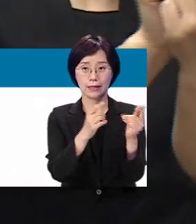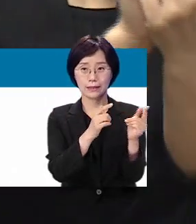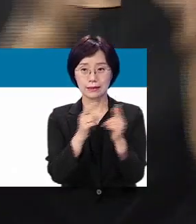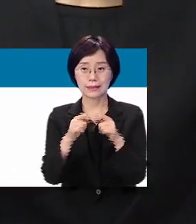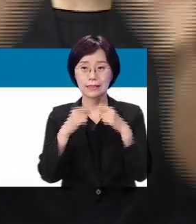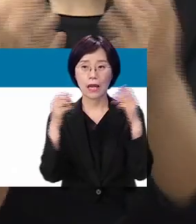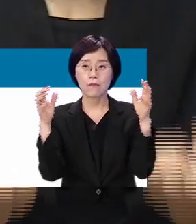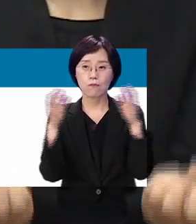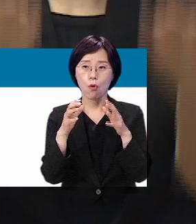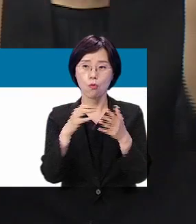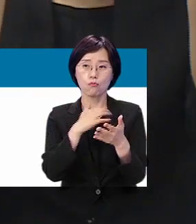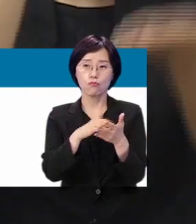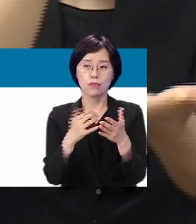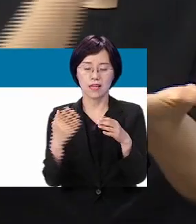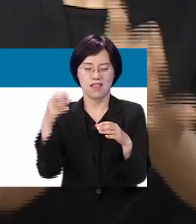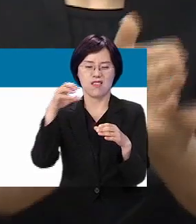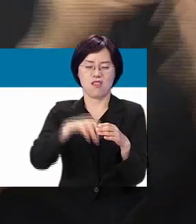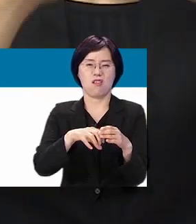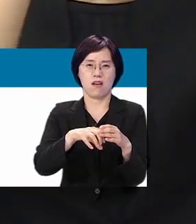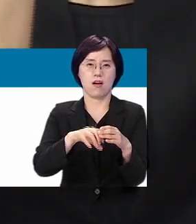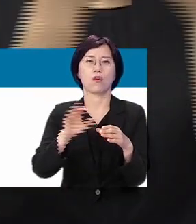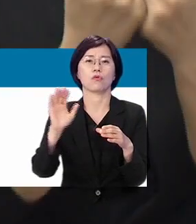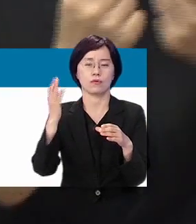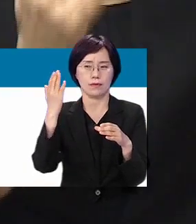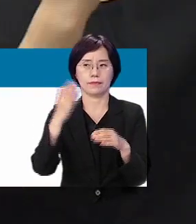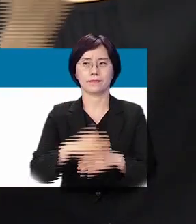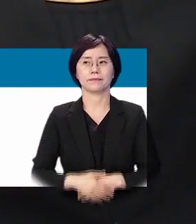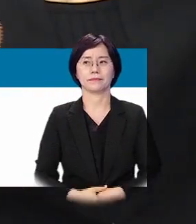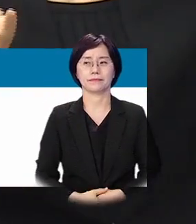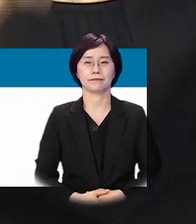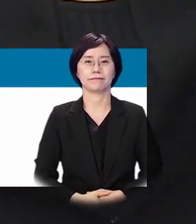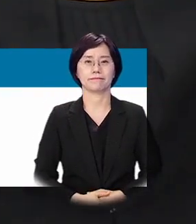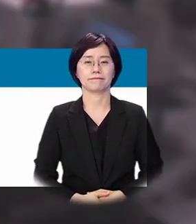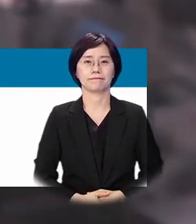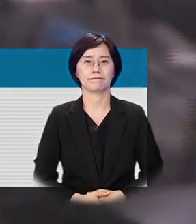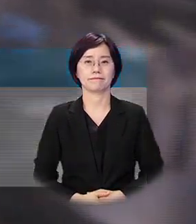집회뿐만 아니라 사적 모임 인원수에 제한하기로 하였습니다.